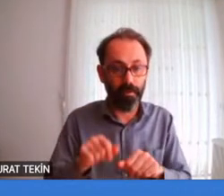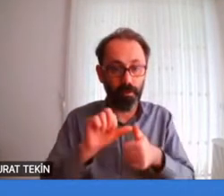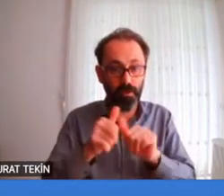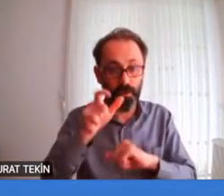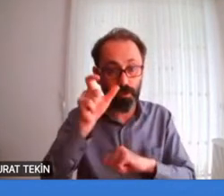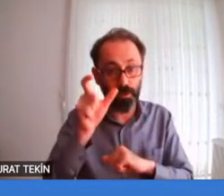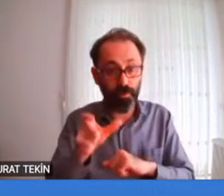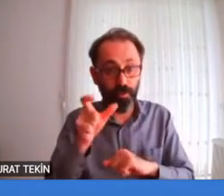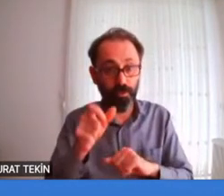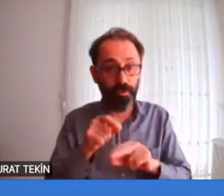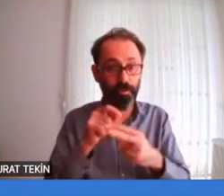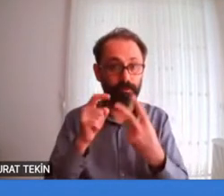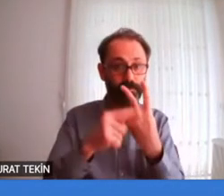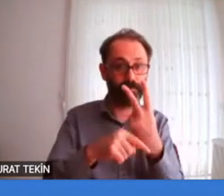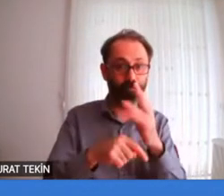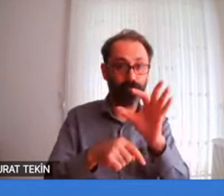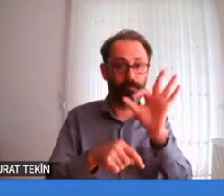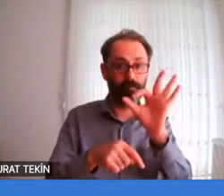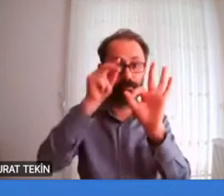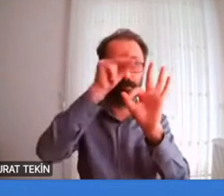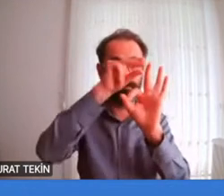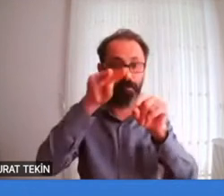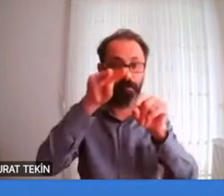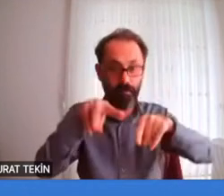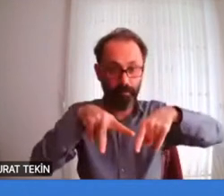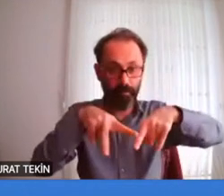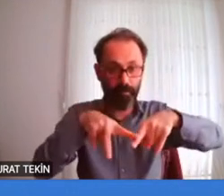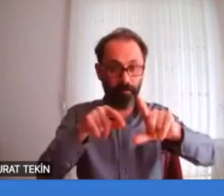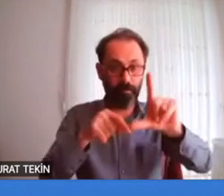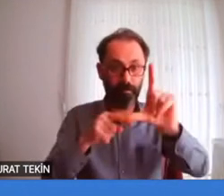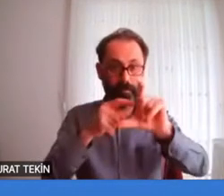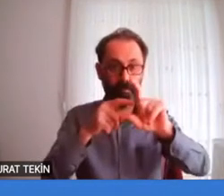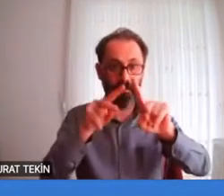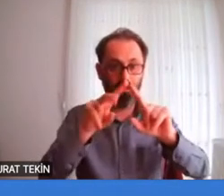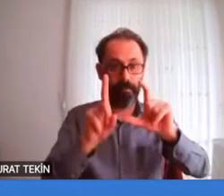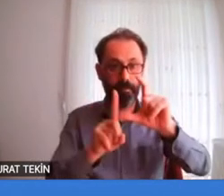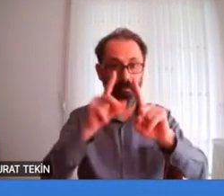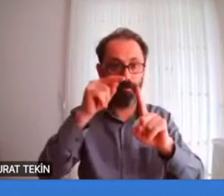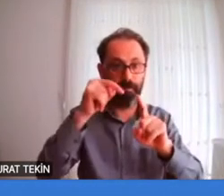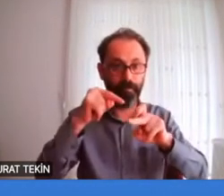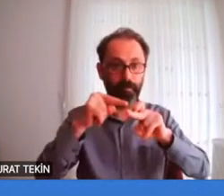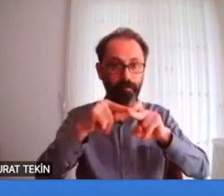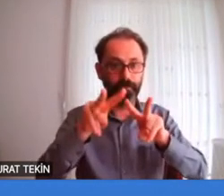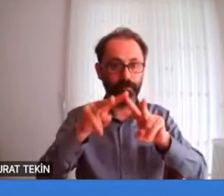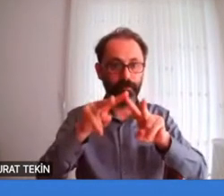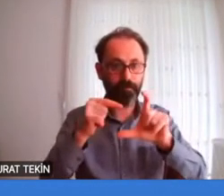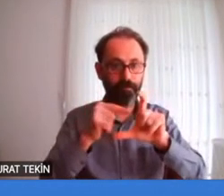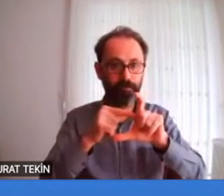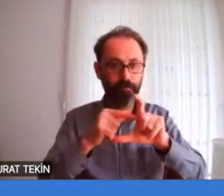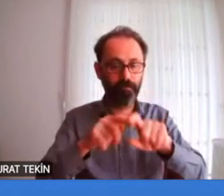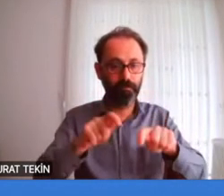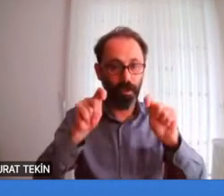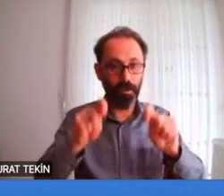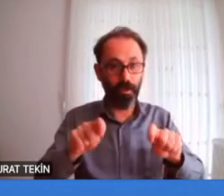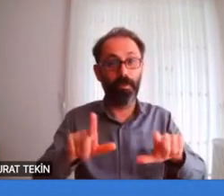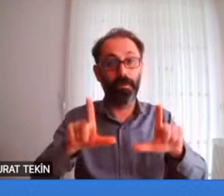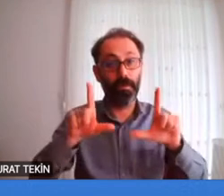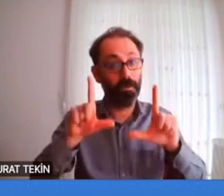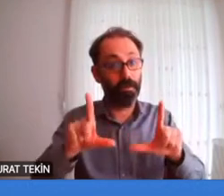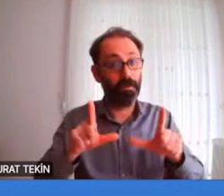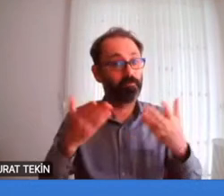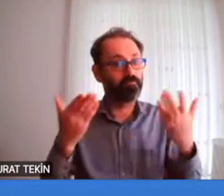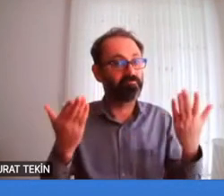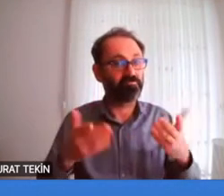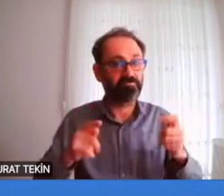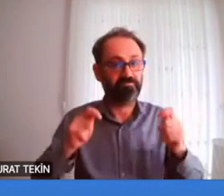da Gültekin hocamızın gayet iyi şekilde maç içerisinde yapabildiğini düşünüyorum. Ki zaten bir şampiyonluk geldi, çok da güzel